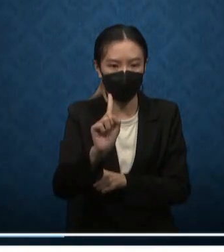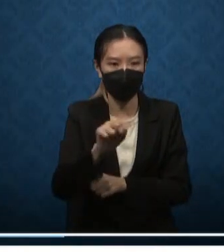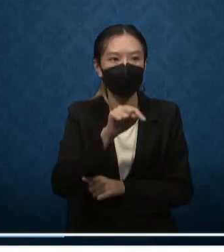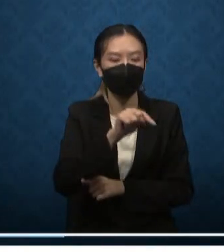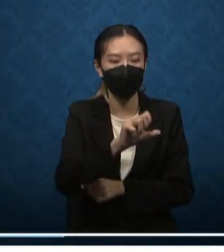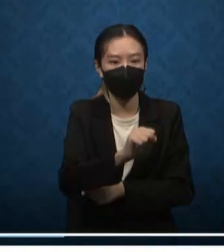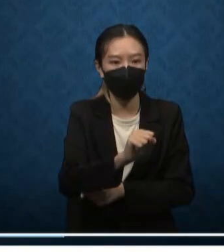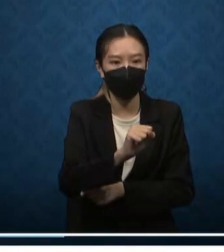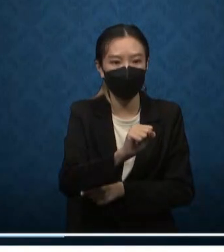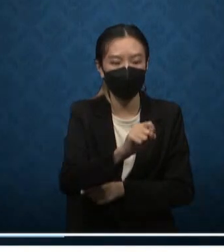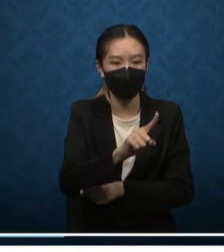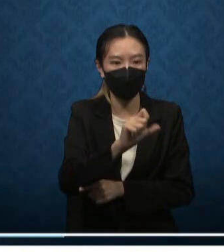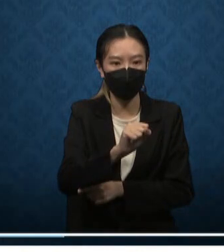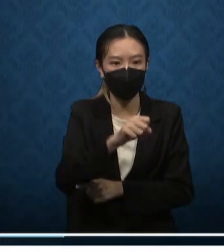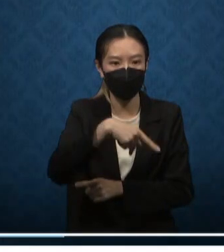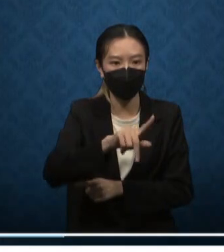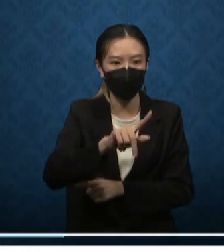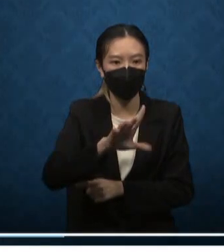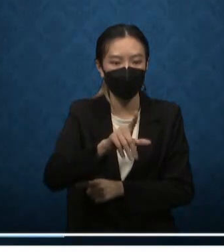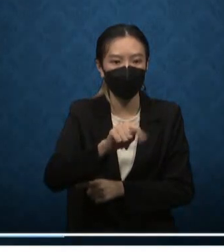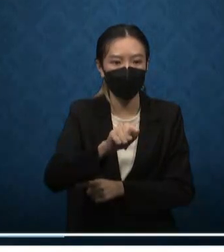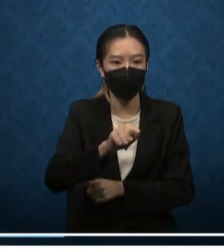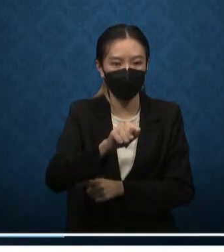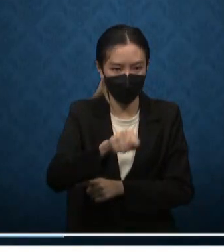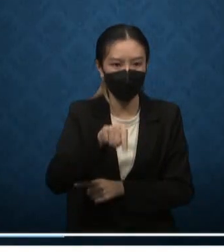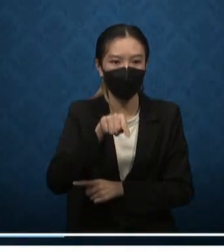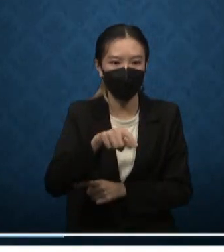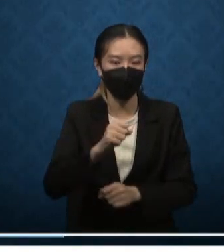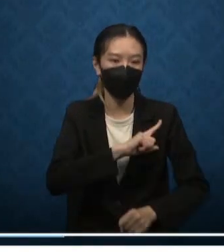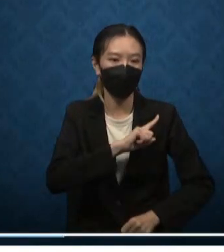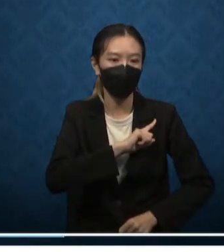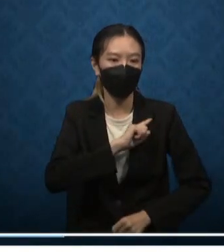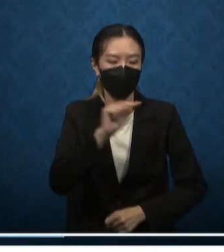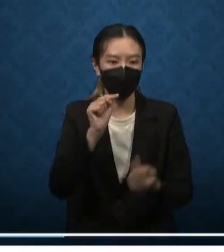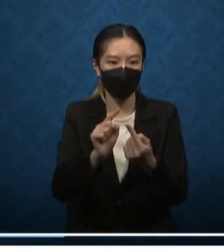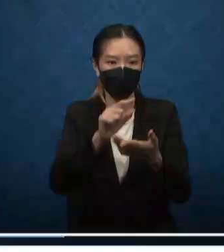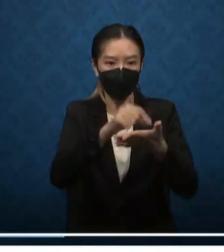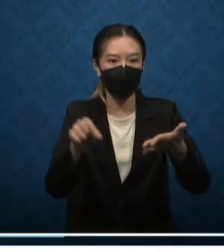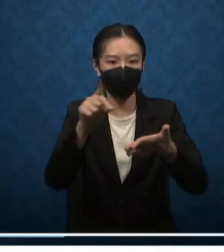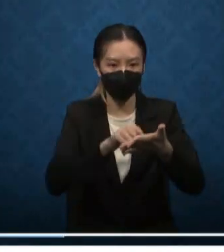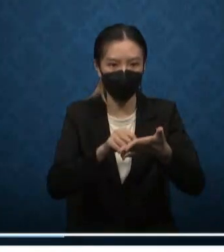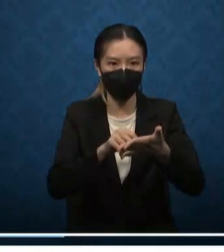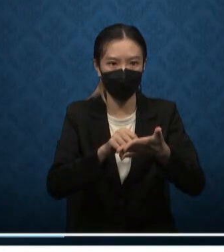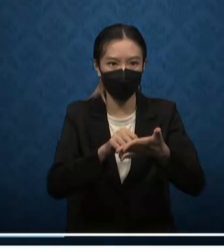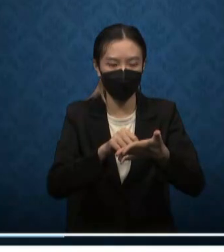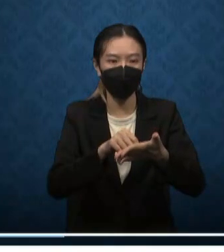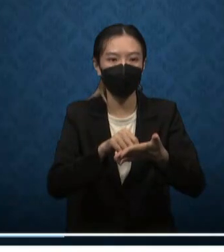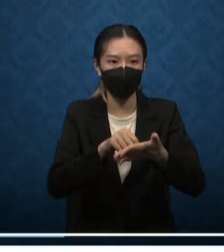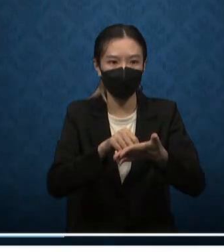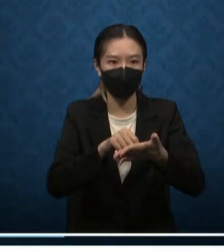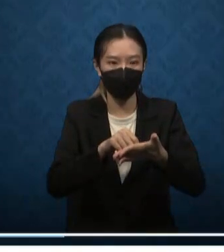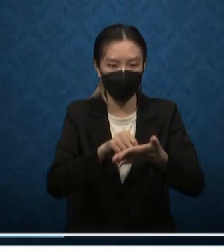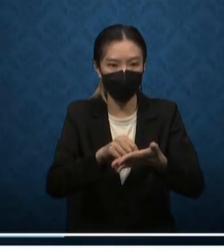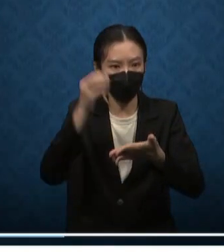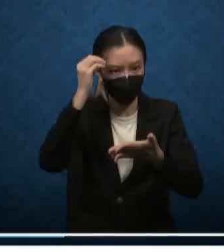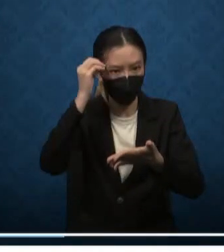มีบทบาทในช่วงของการเลือกตั้งเนื่องจากว่าสสปชมีความ